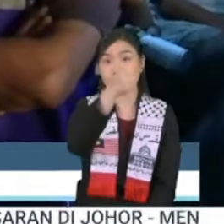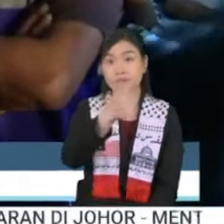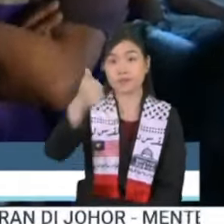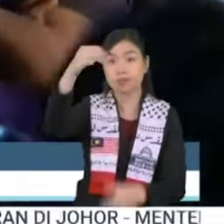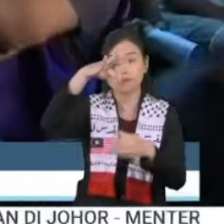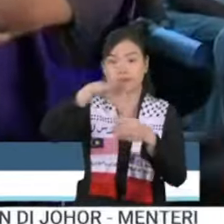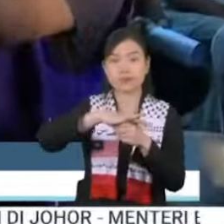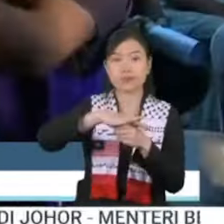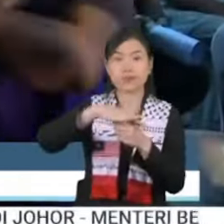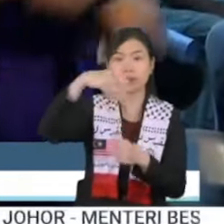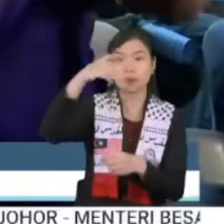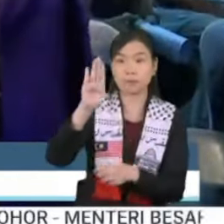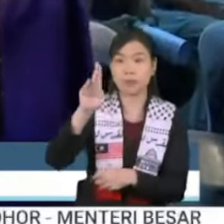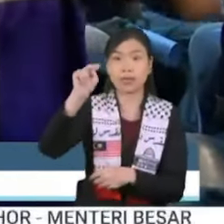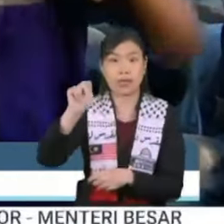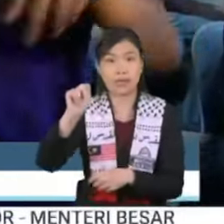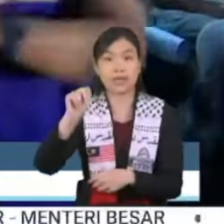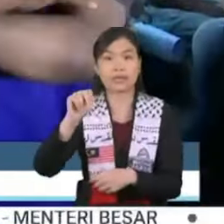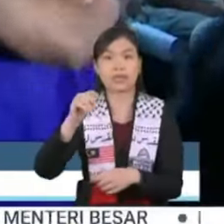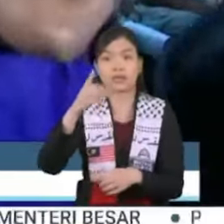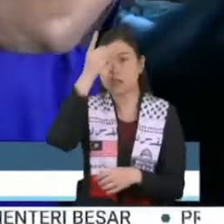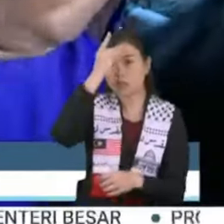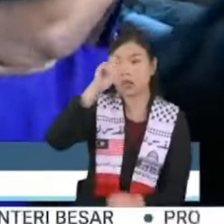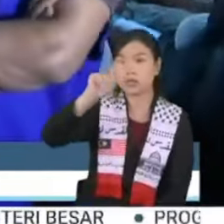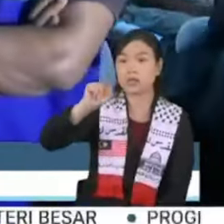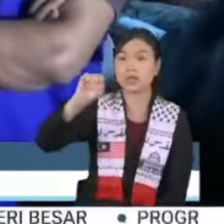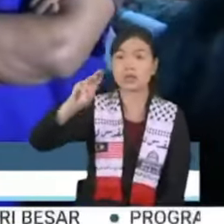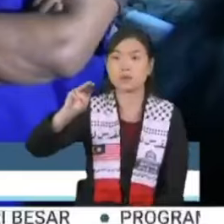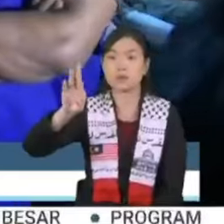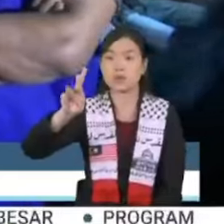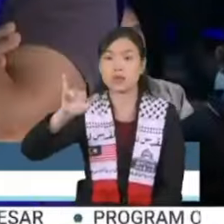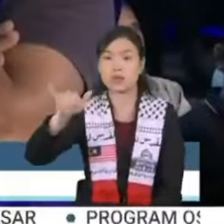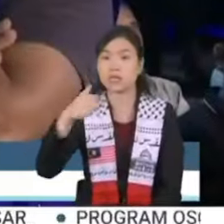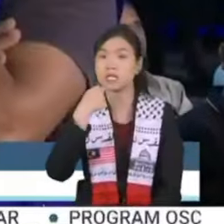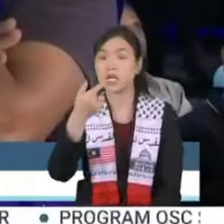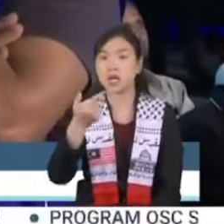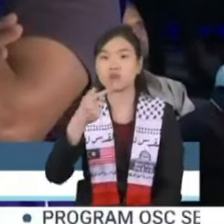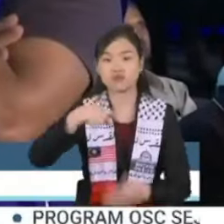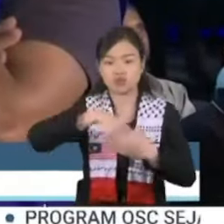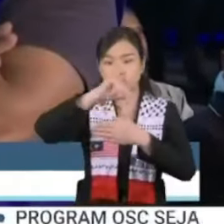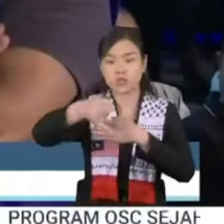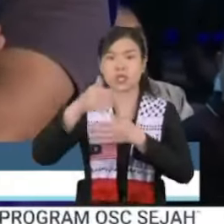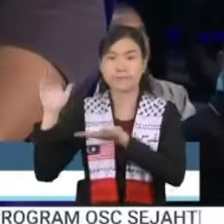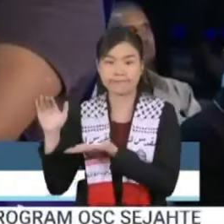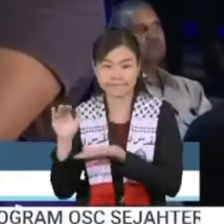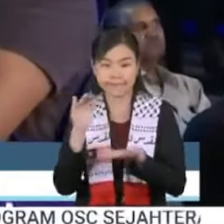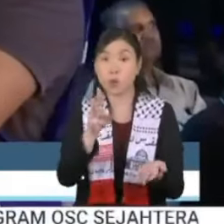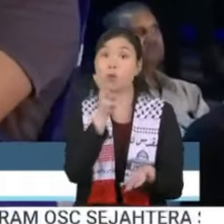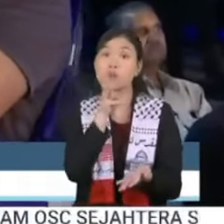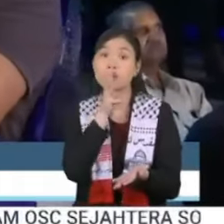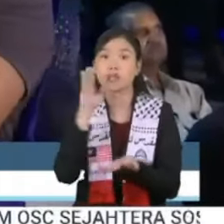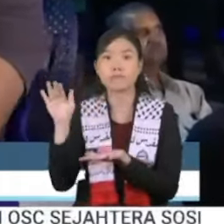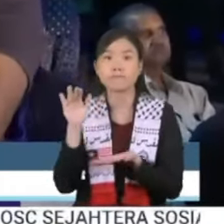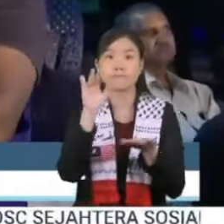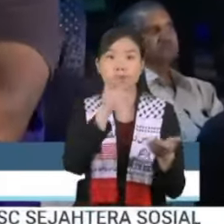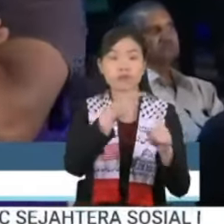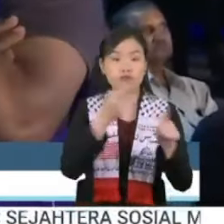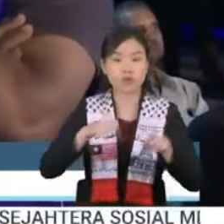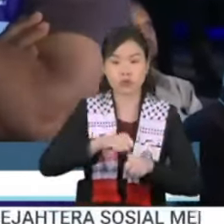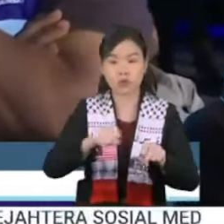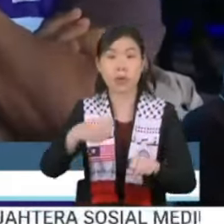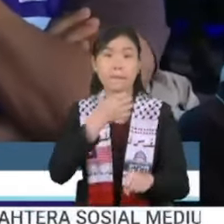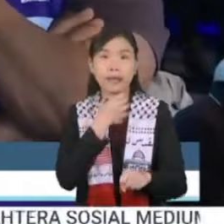Pengarah Pilihan Raya BN Sungai Bakap Datuk Seri Dr. Zamri Abdul Kadir berkata projek penyaluran air mentah dari Sungai Perak sedang